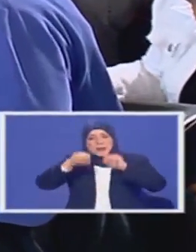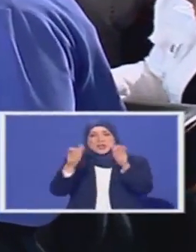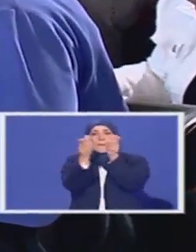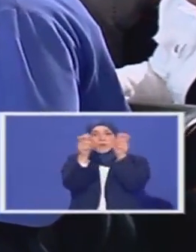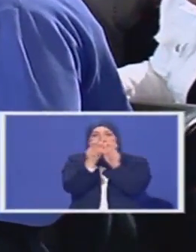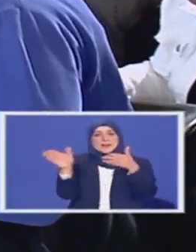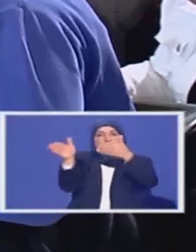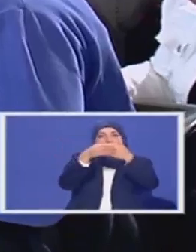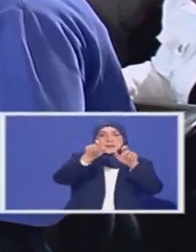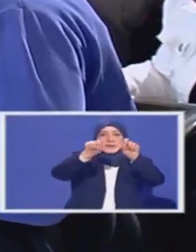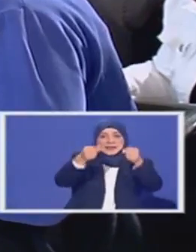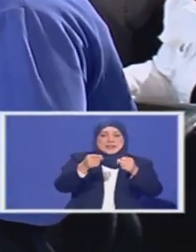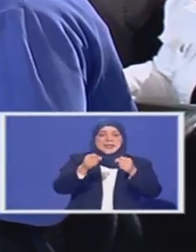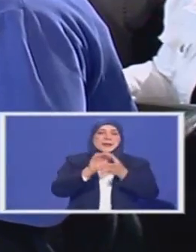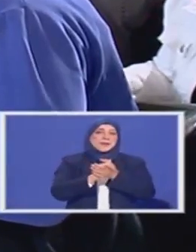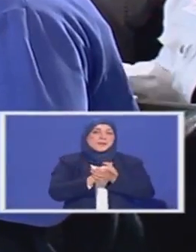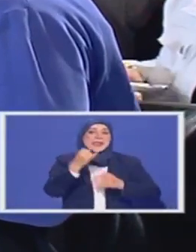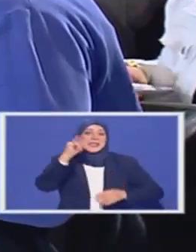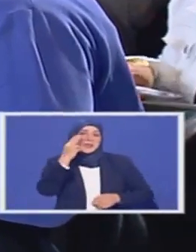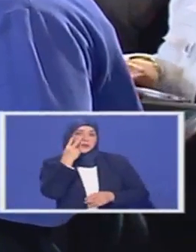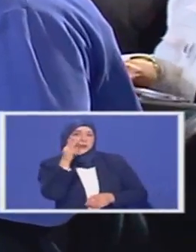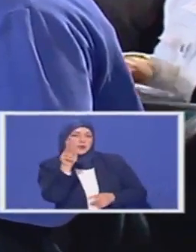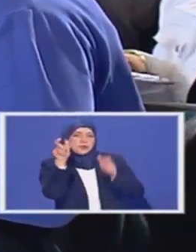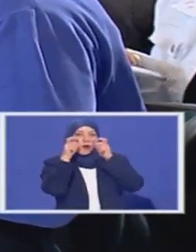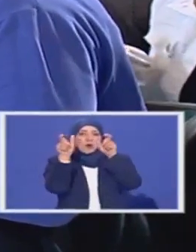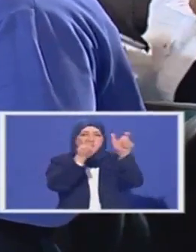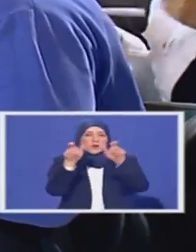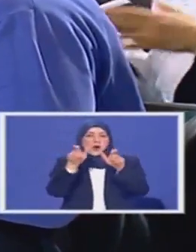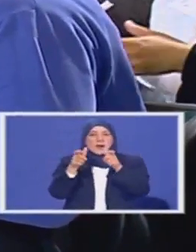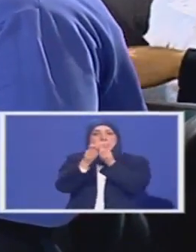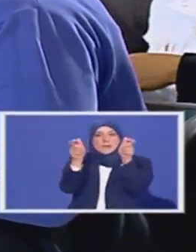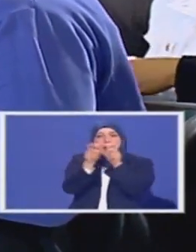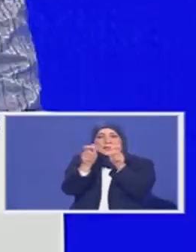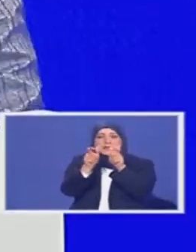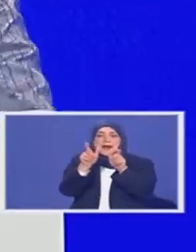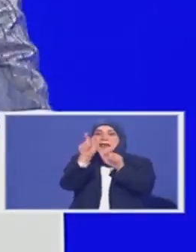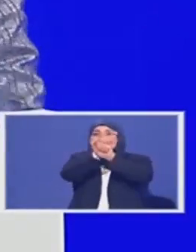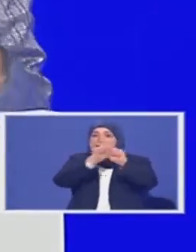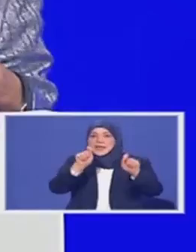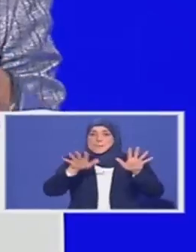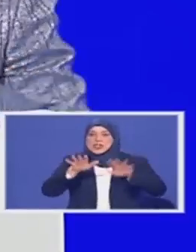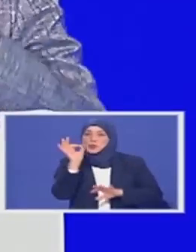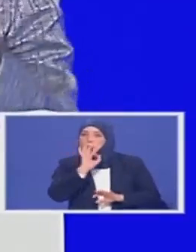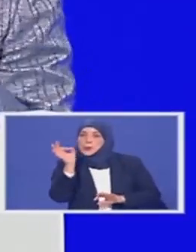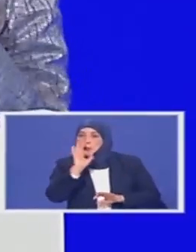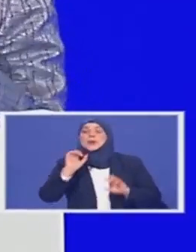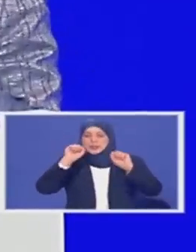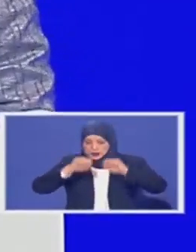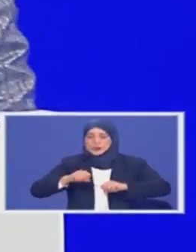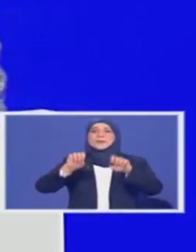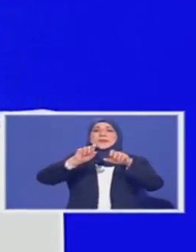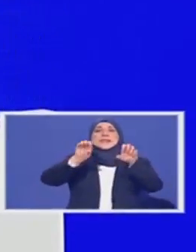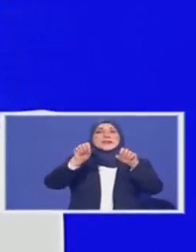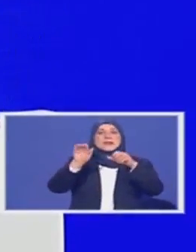غلق القطاع العام إذا كان شفنا أنه قطاع معناها هام ما توخاش الإجراءات أو ثم دي كلاستر، يعني